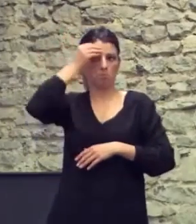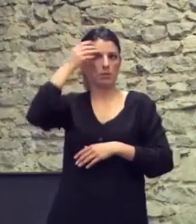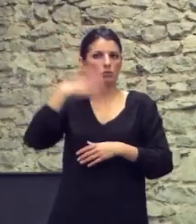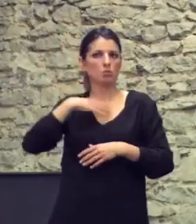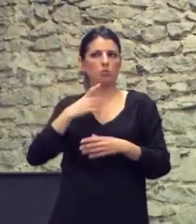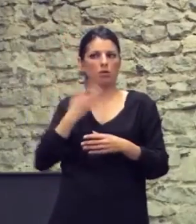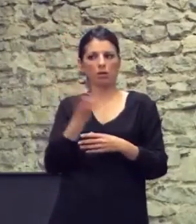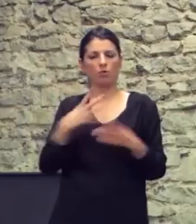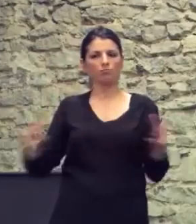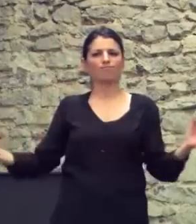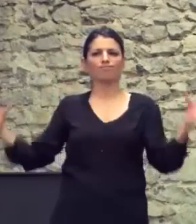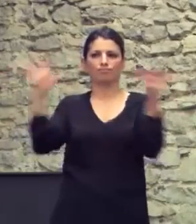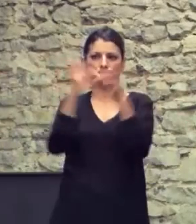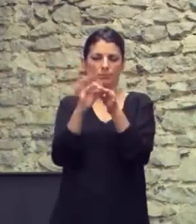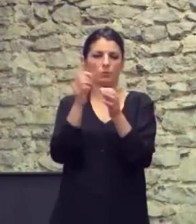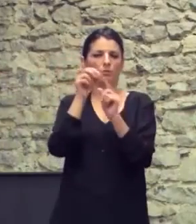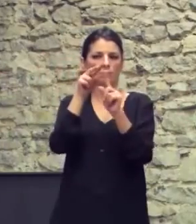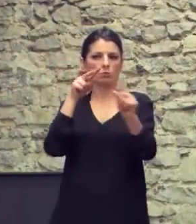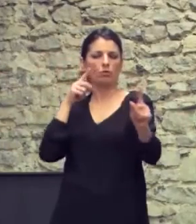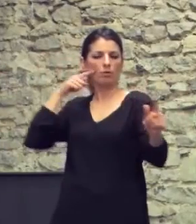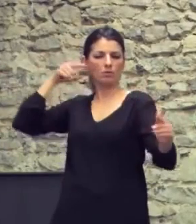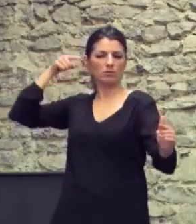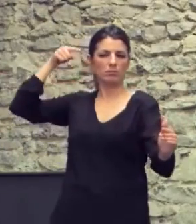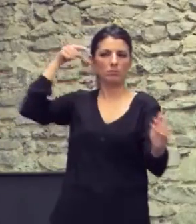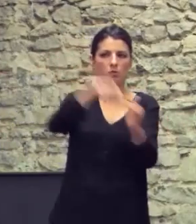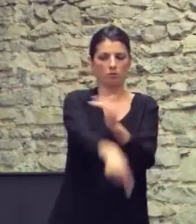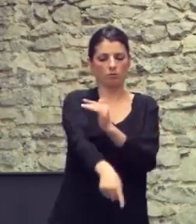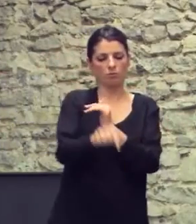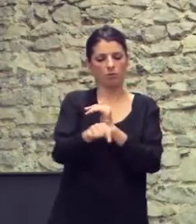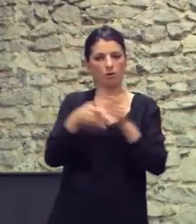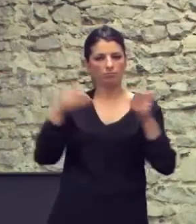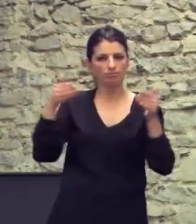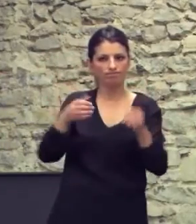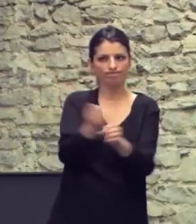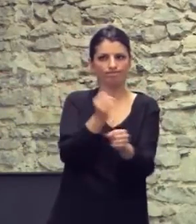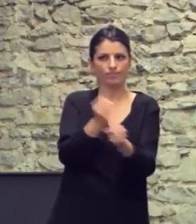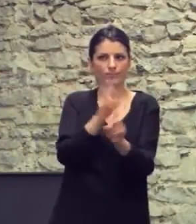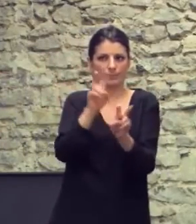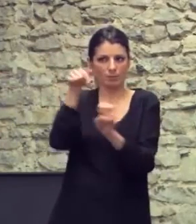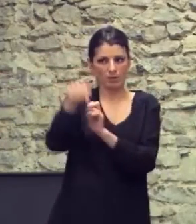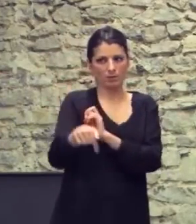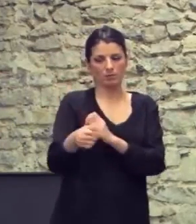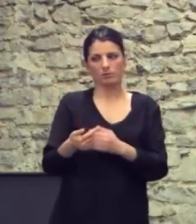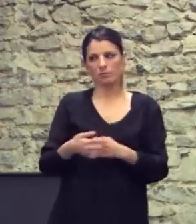elkartzea eta ikuspegi sakon batetik lan egitea gai honen inguruan.